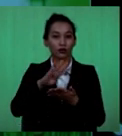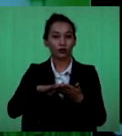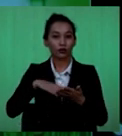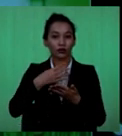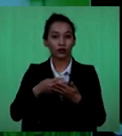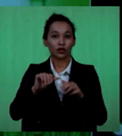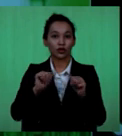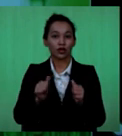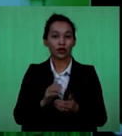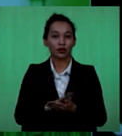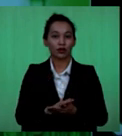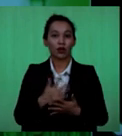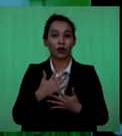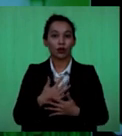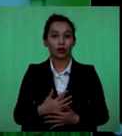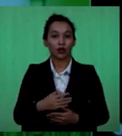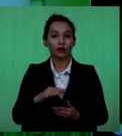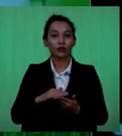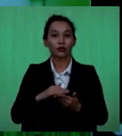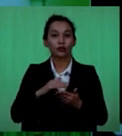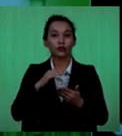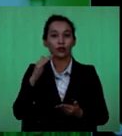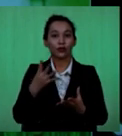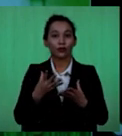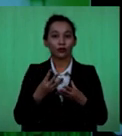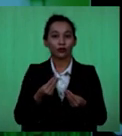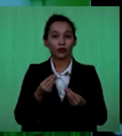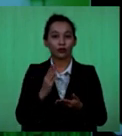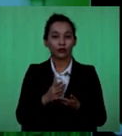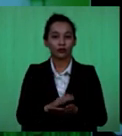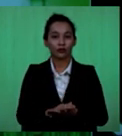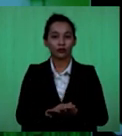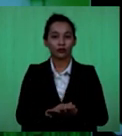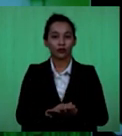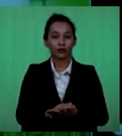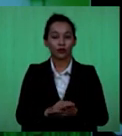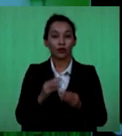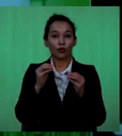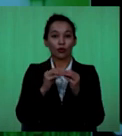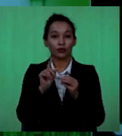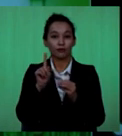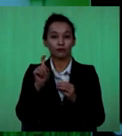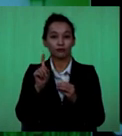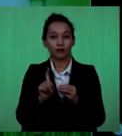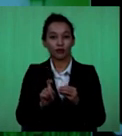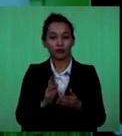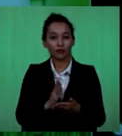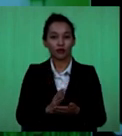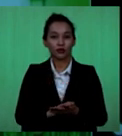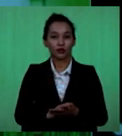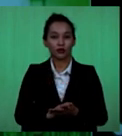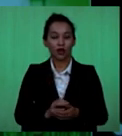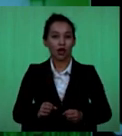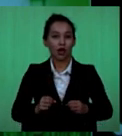bo'ladi. Qorni esa cho'ziq, yumshoq bo'ladi. 10 bo'g'imdan iborat bo'ladi.